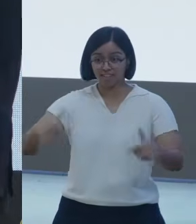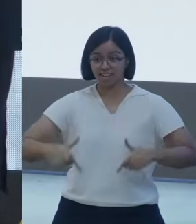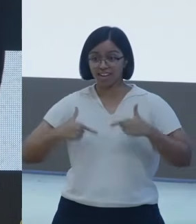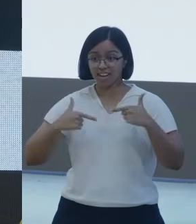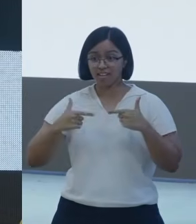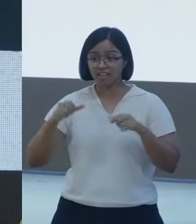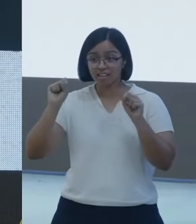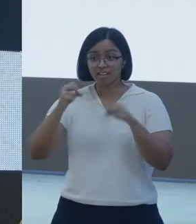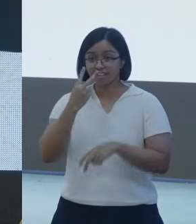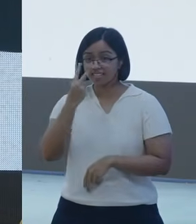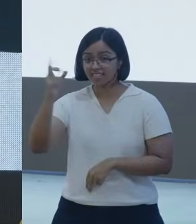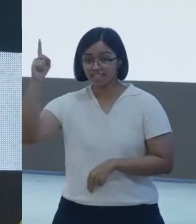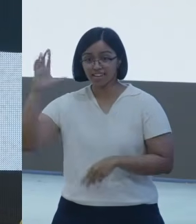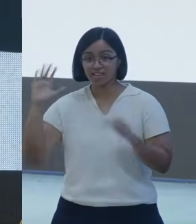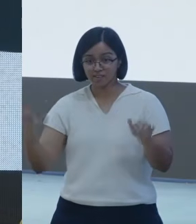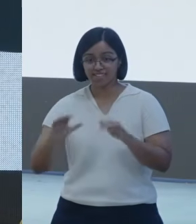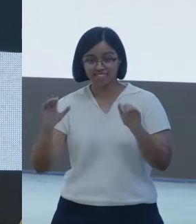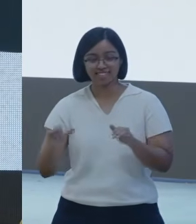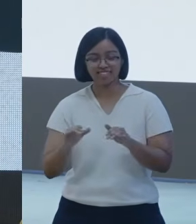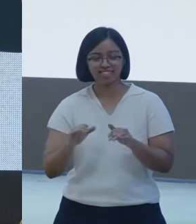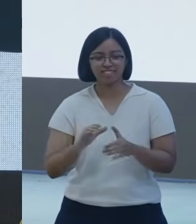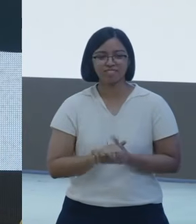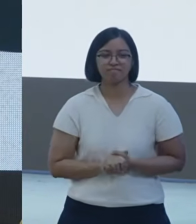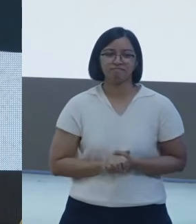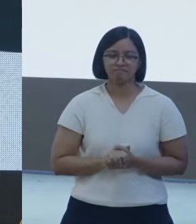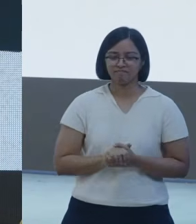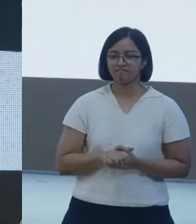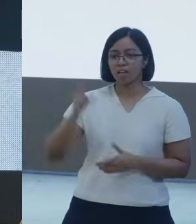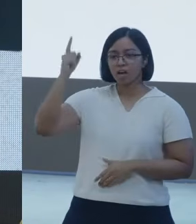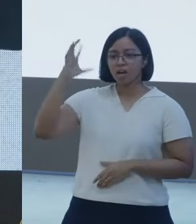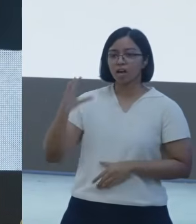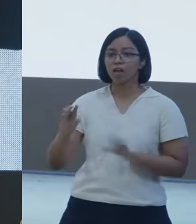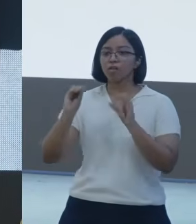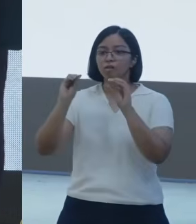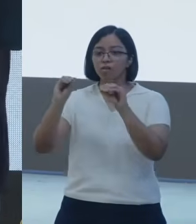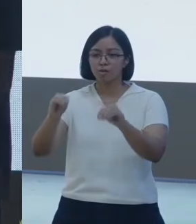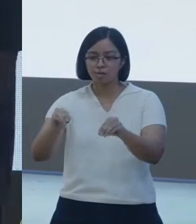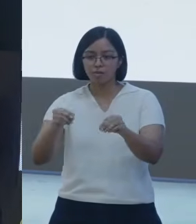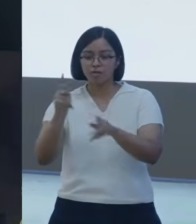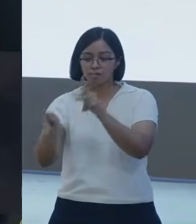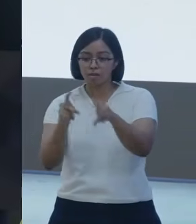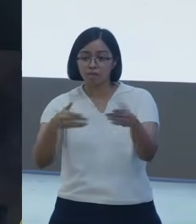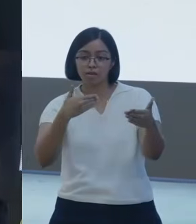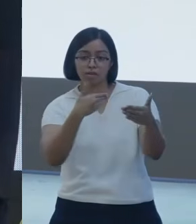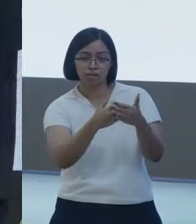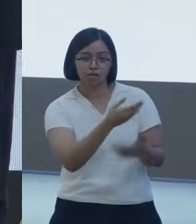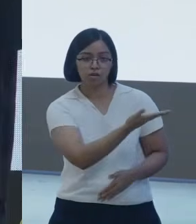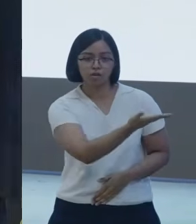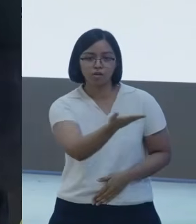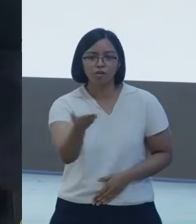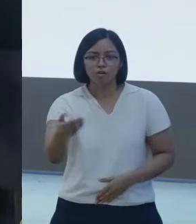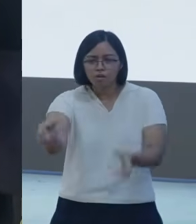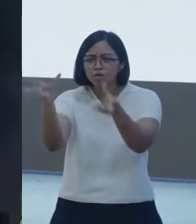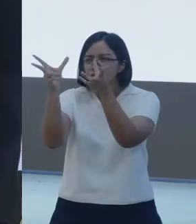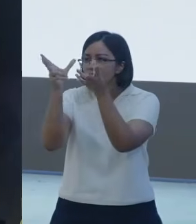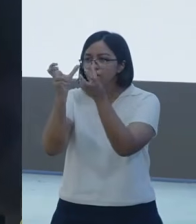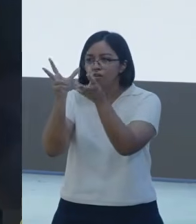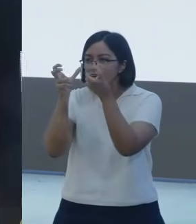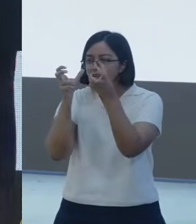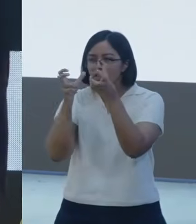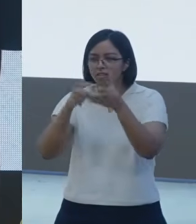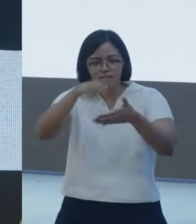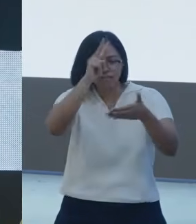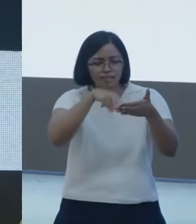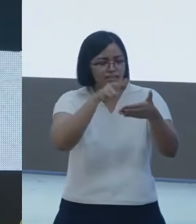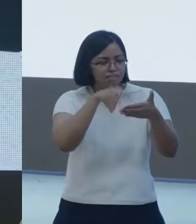Nilagay kayo sa isang lugar, pinalapit ang mga tao sa inyo, nakabasa kayo ng kung ano-ano, nakarinig sa radyo marahil